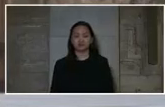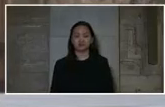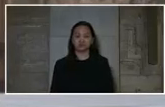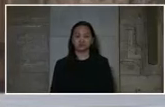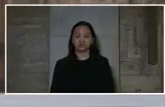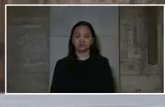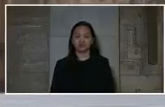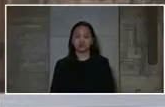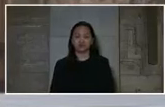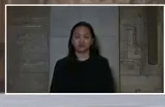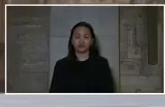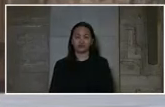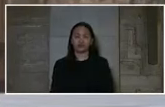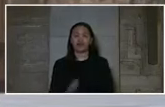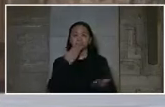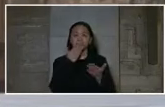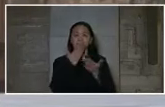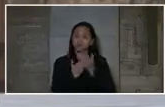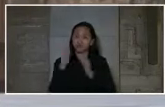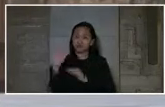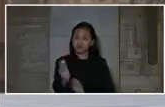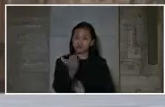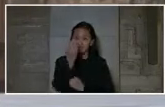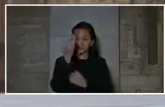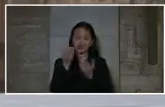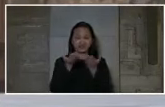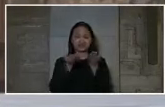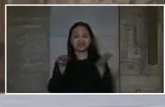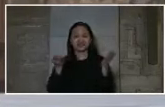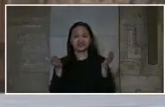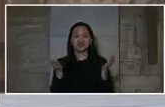Isang magandang umaga po sa inyong lahat.